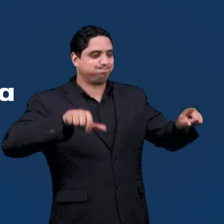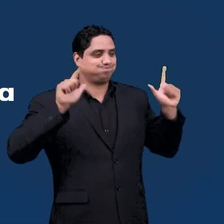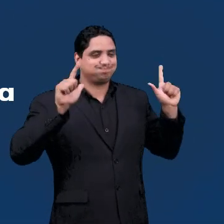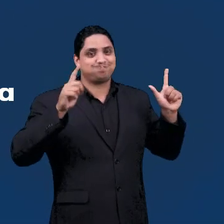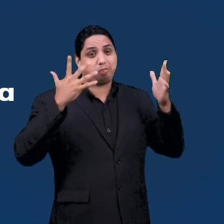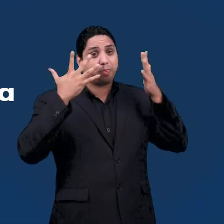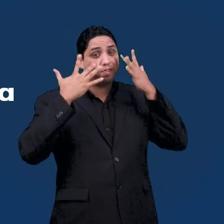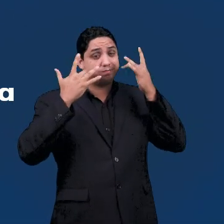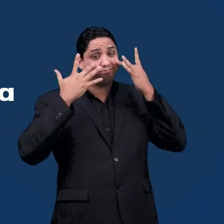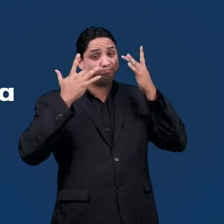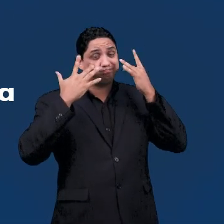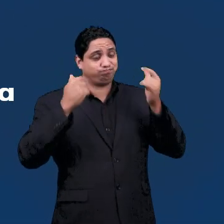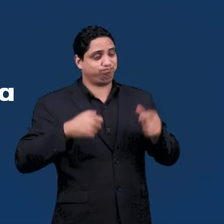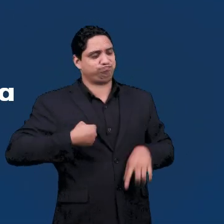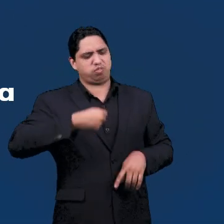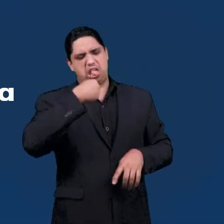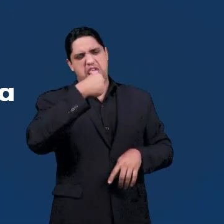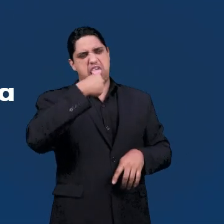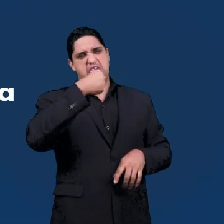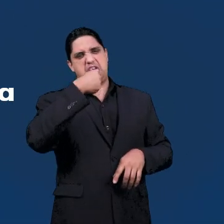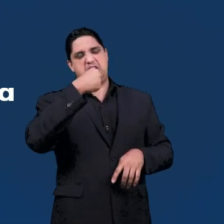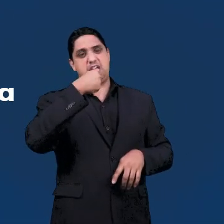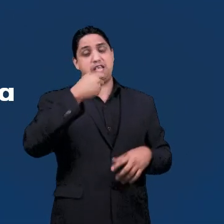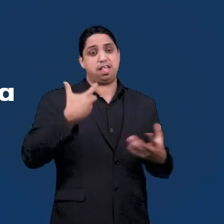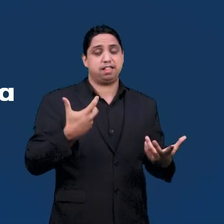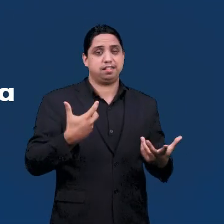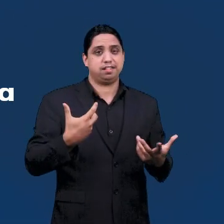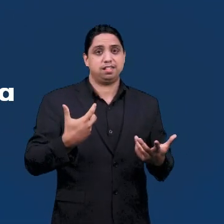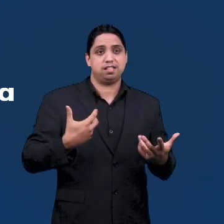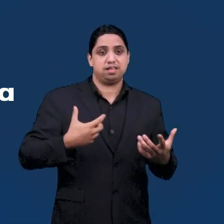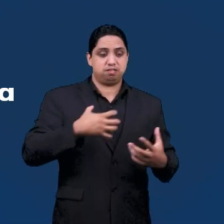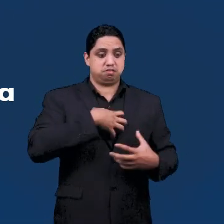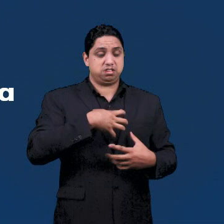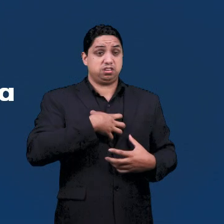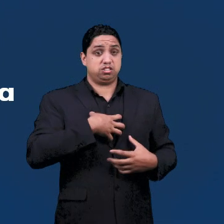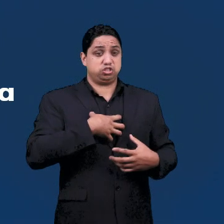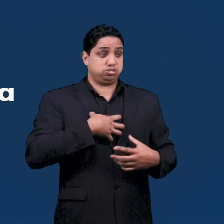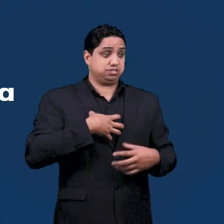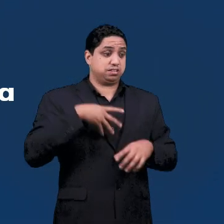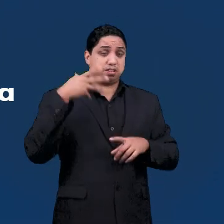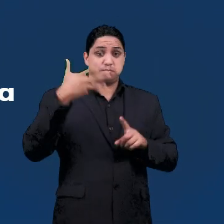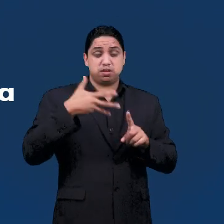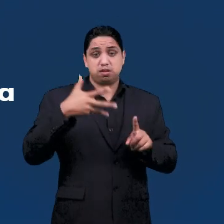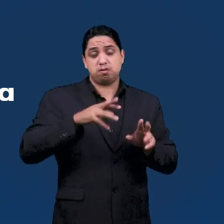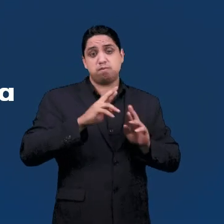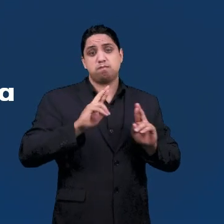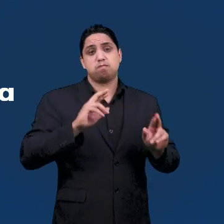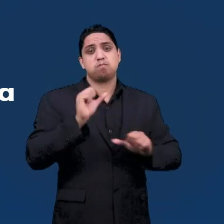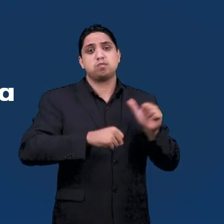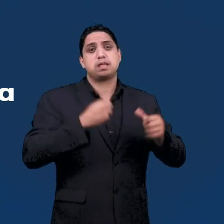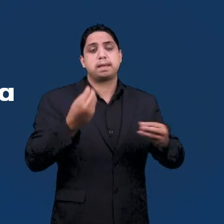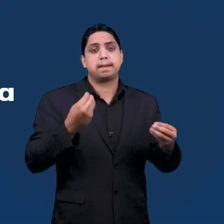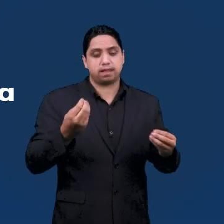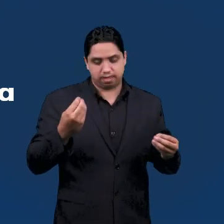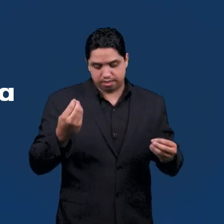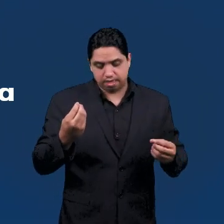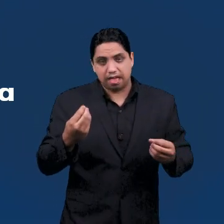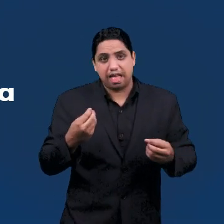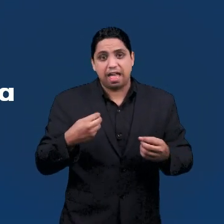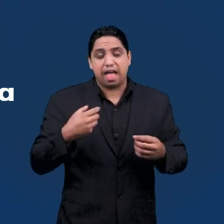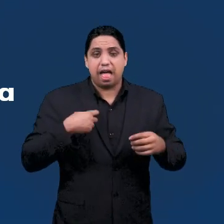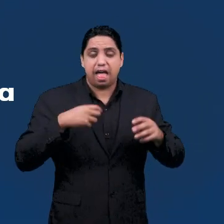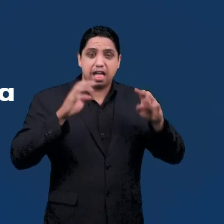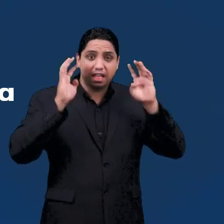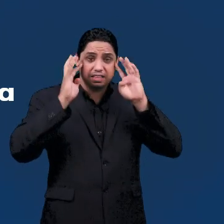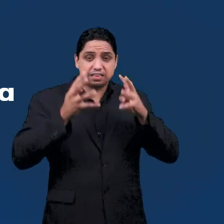хвала, например, кто-то там голос изменяет свой там, или привлекает внимание к